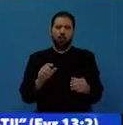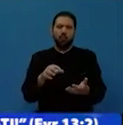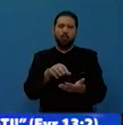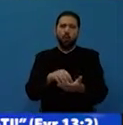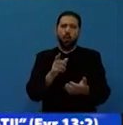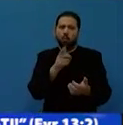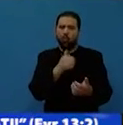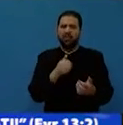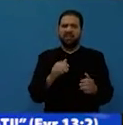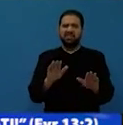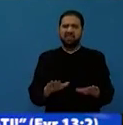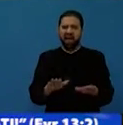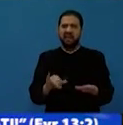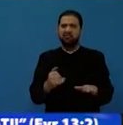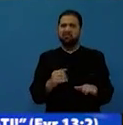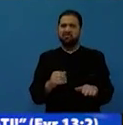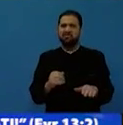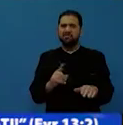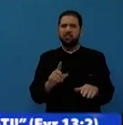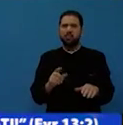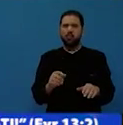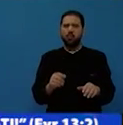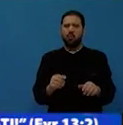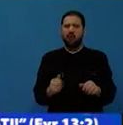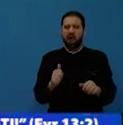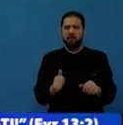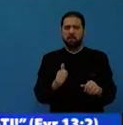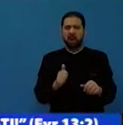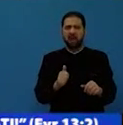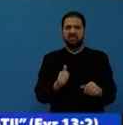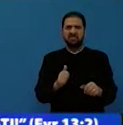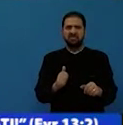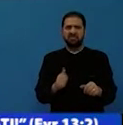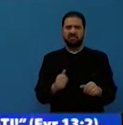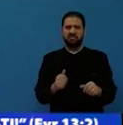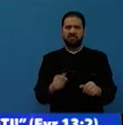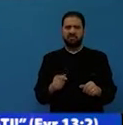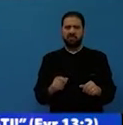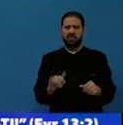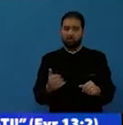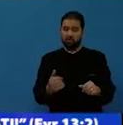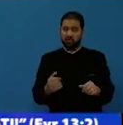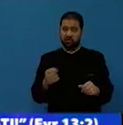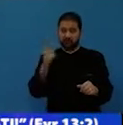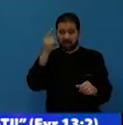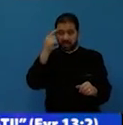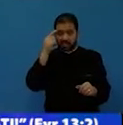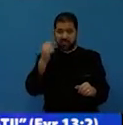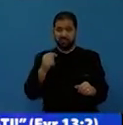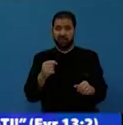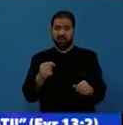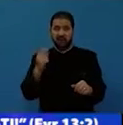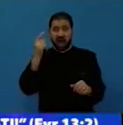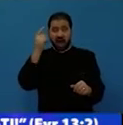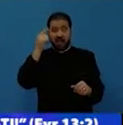însă, pe de altă parte, toate acestea se constituie într-un exercițiu spiritual extraordinar de